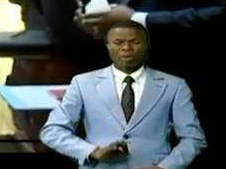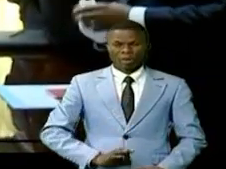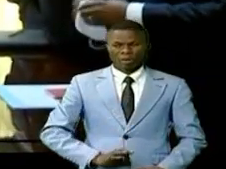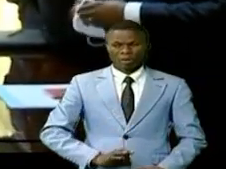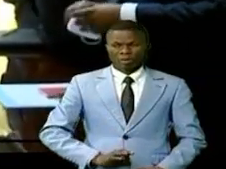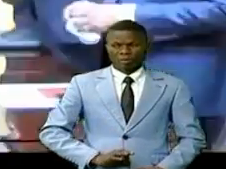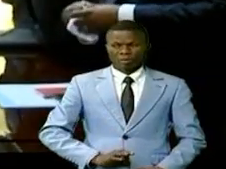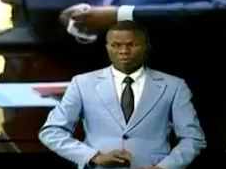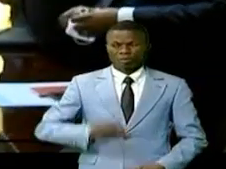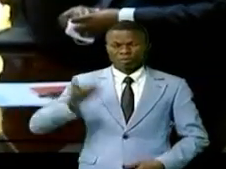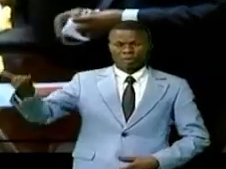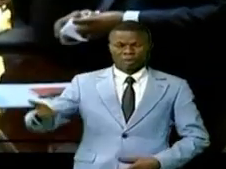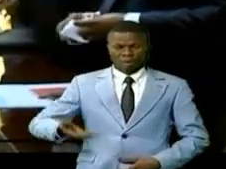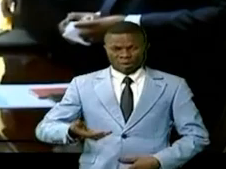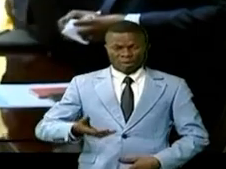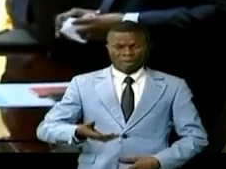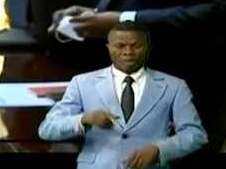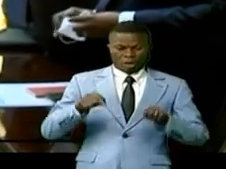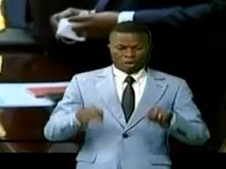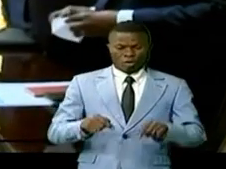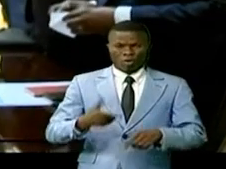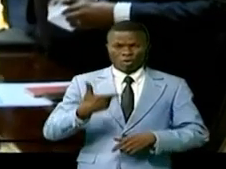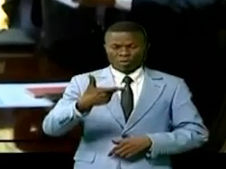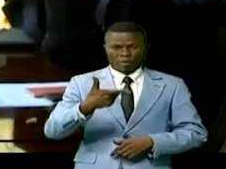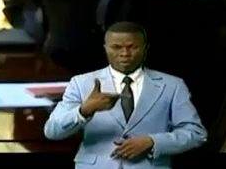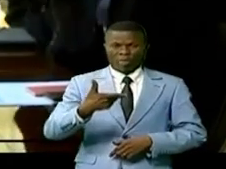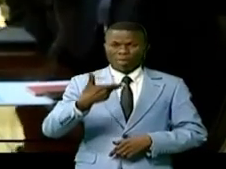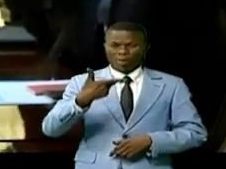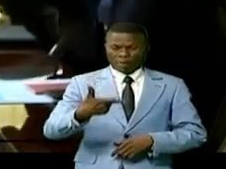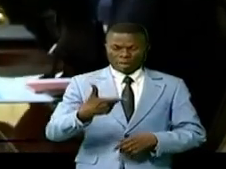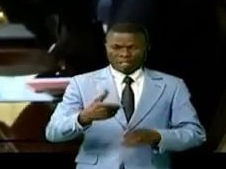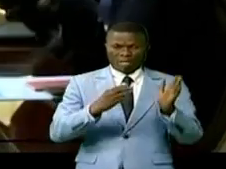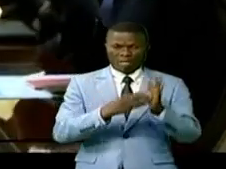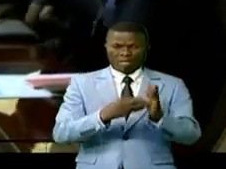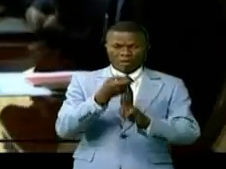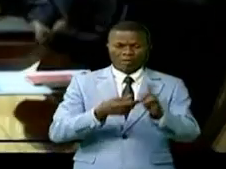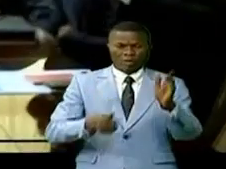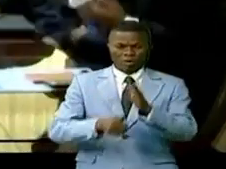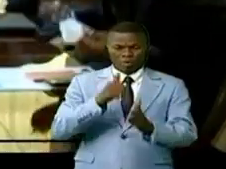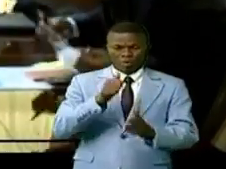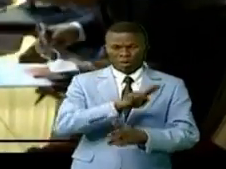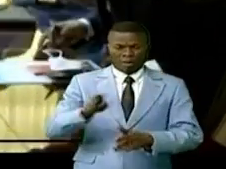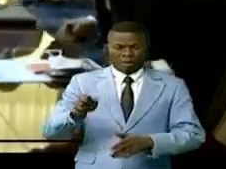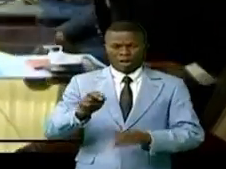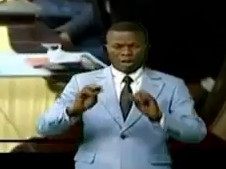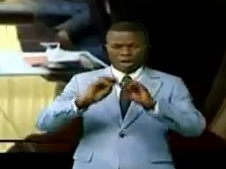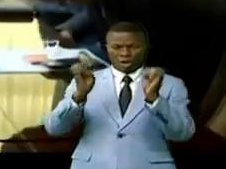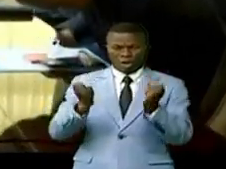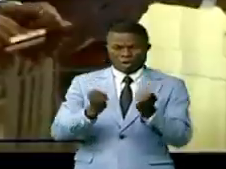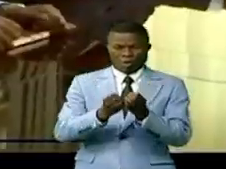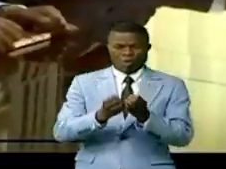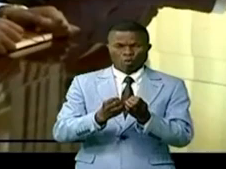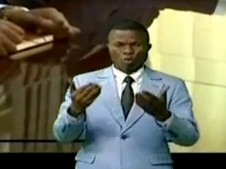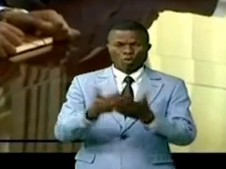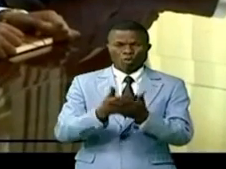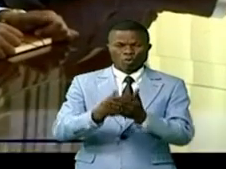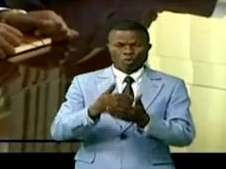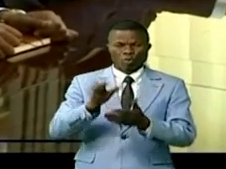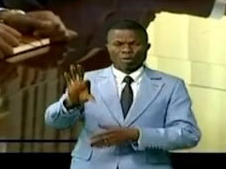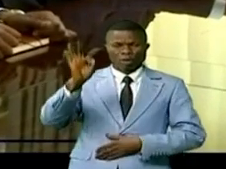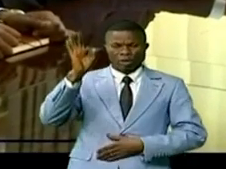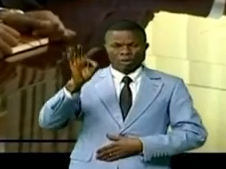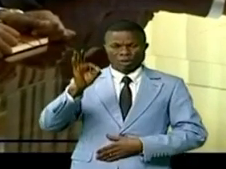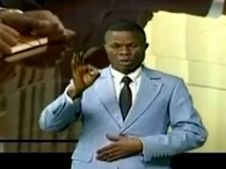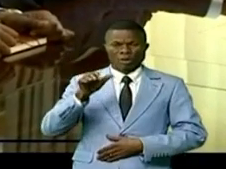a reçu ce mardi 9 novembre dans son bureau de travail à la Cité de l'Union africaine la nouvelle équipe récemment nommée. Conduit par son